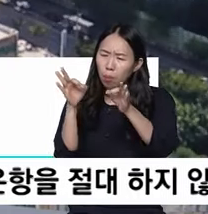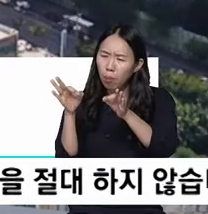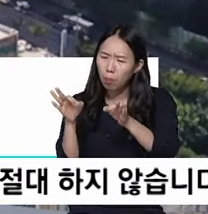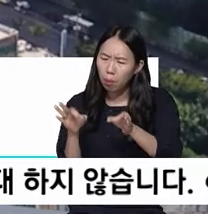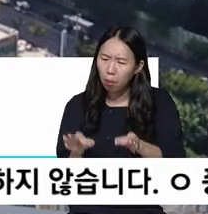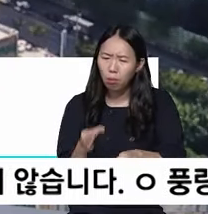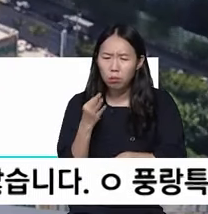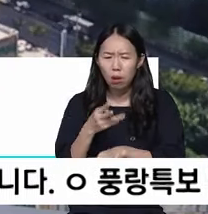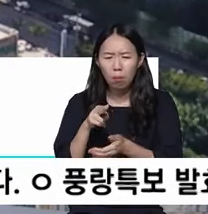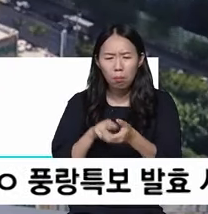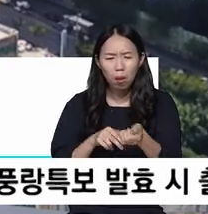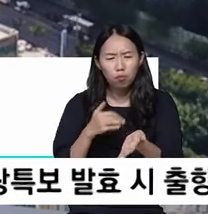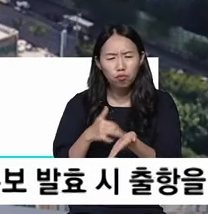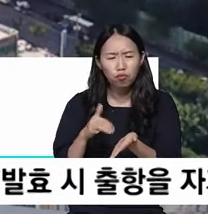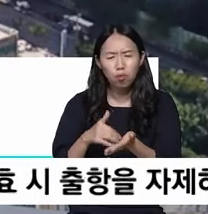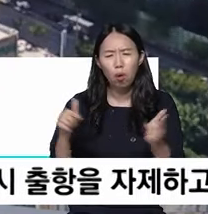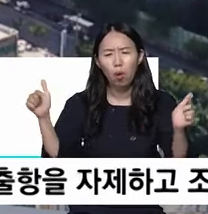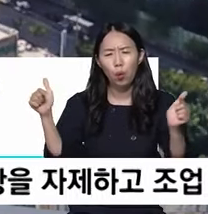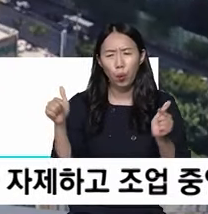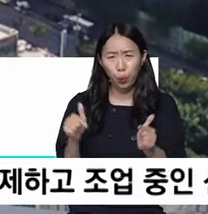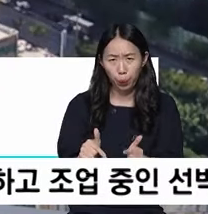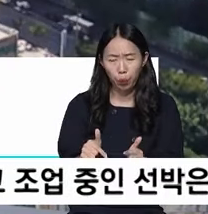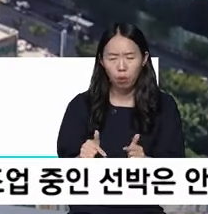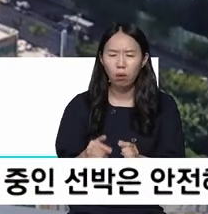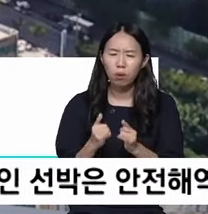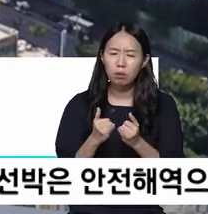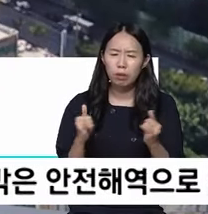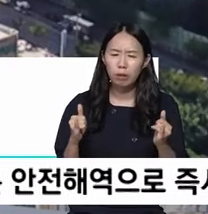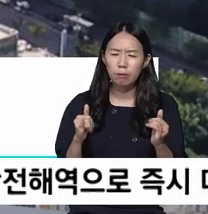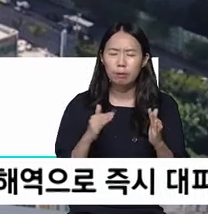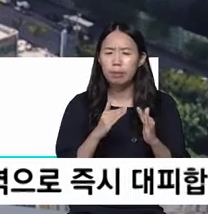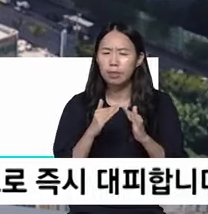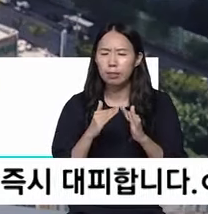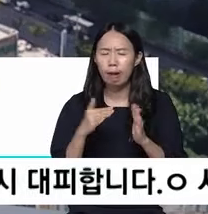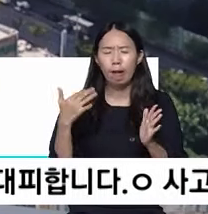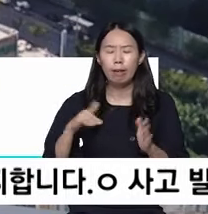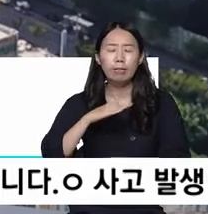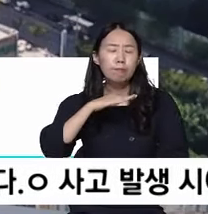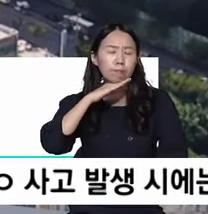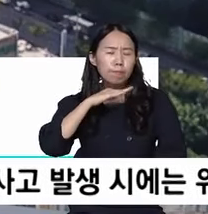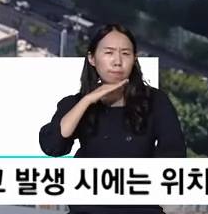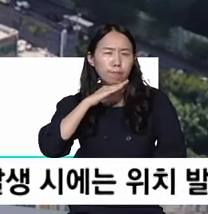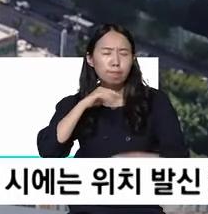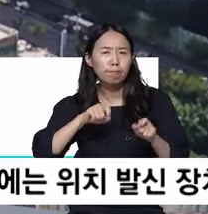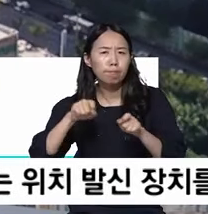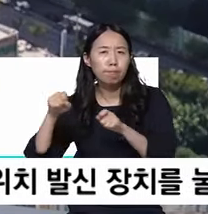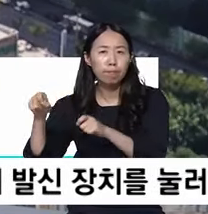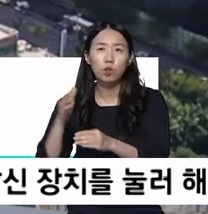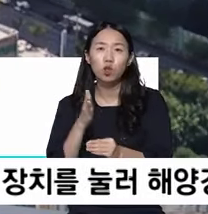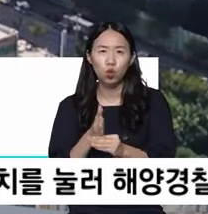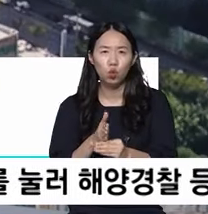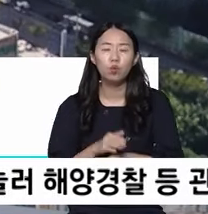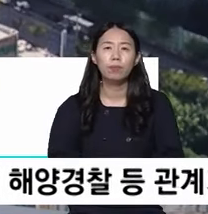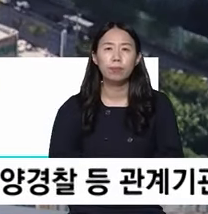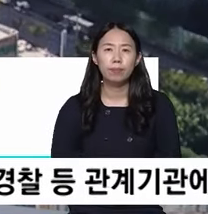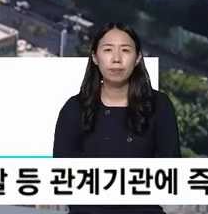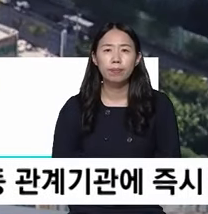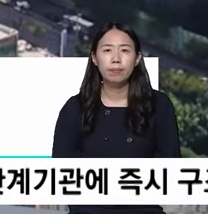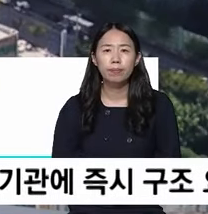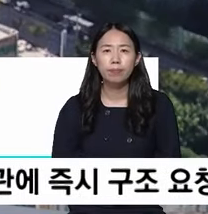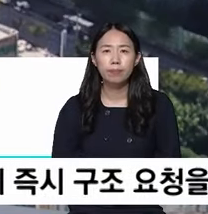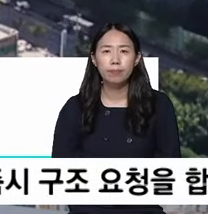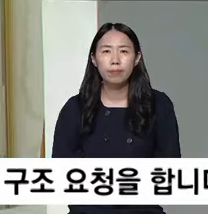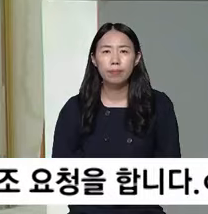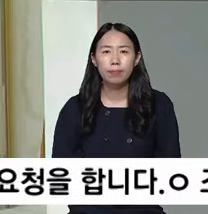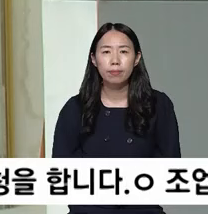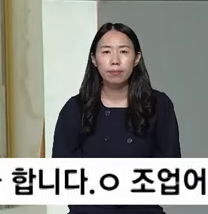건수는 줄면서 수요자들은 관망세를 보여 가을 이사철이 무색한 상황입니다. 고우리 기자입니다.